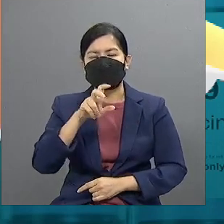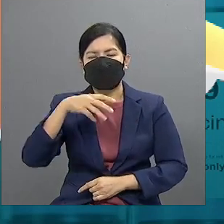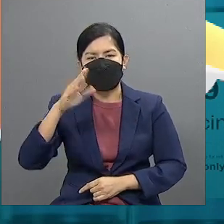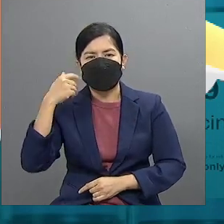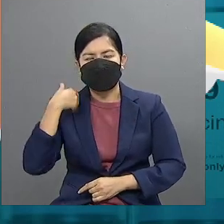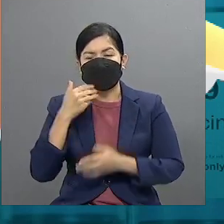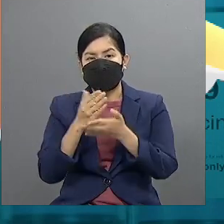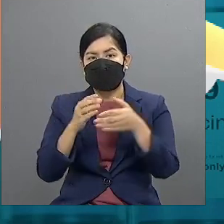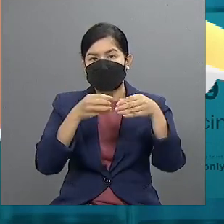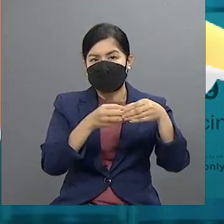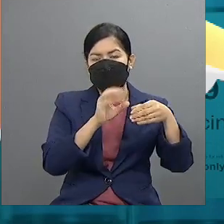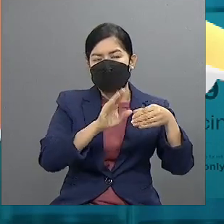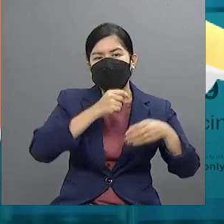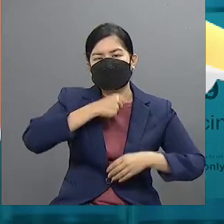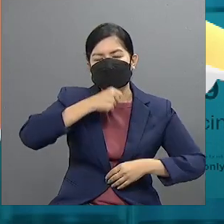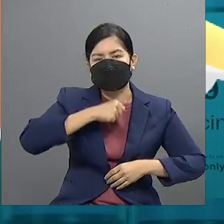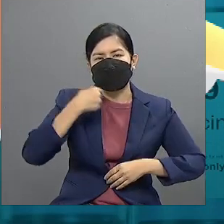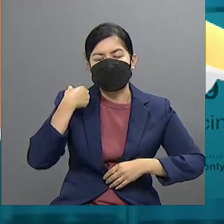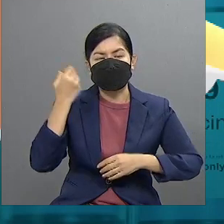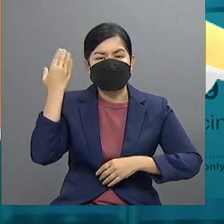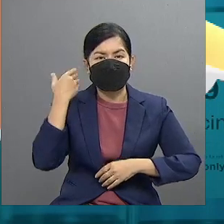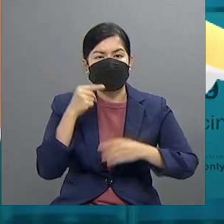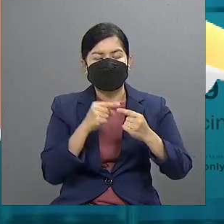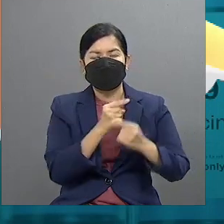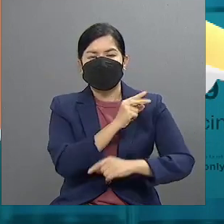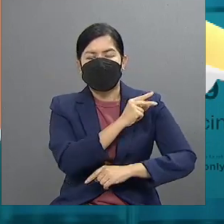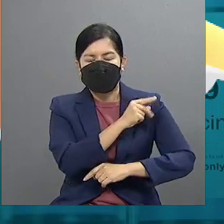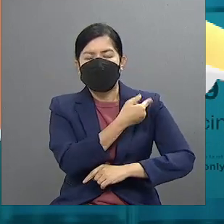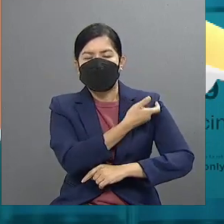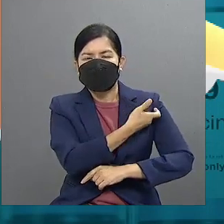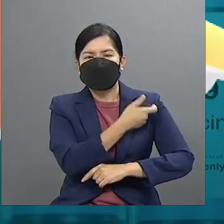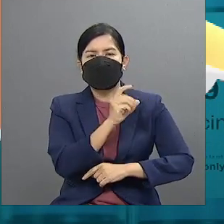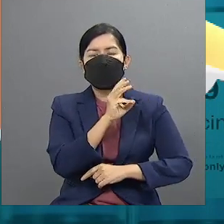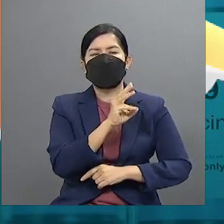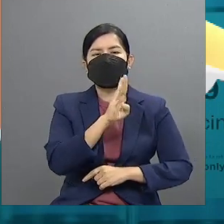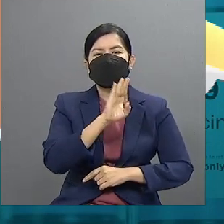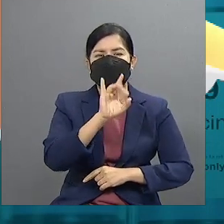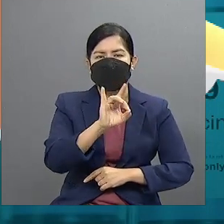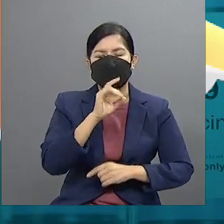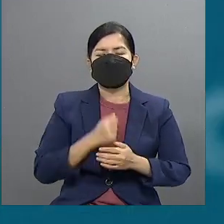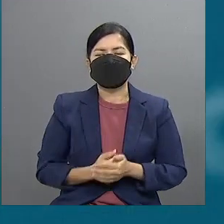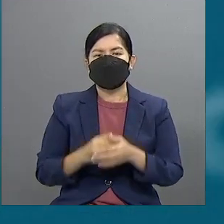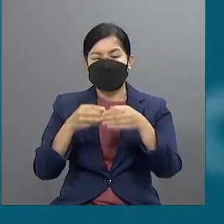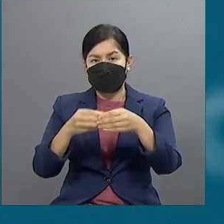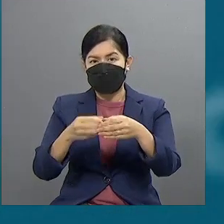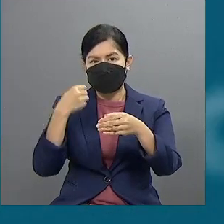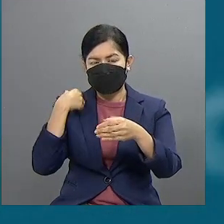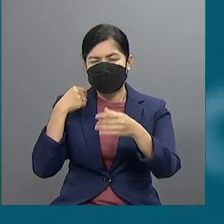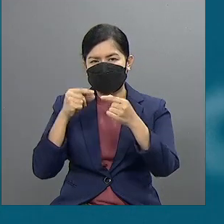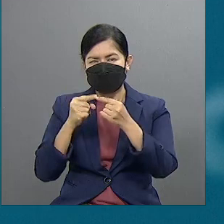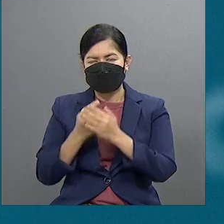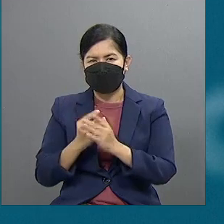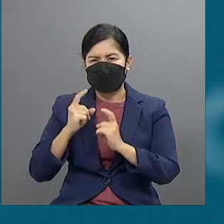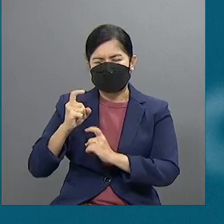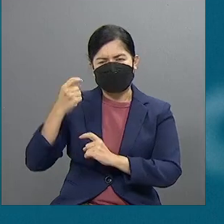ายุที่รับวัคซีนไปเมื่อวาน647คนส่วนผู้ที่เป็นกลุ่มเสี่ยงสูงนะคะต้องการตรวจหาเชื้อโควิด